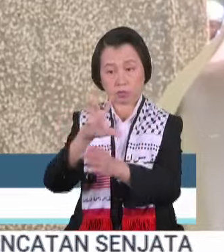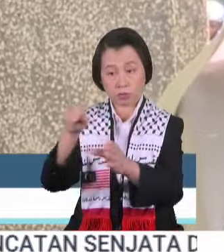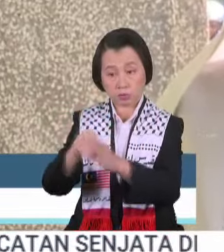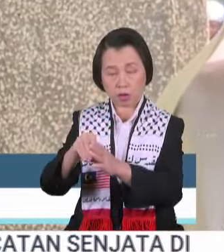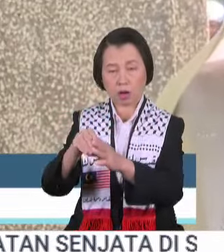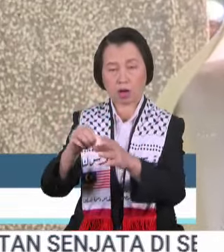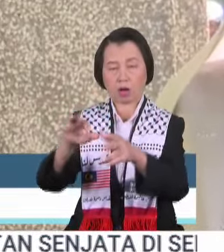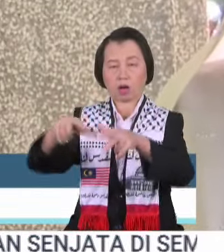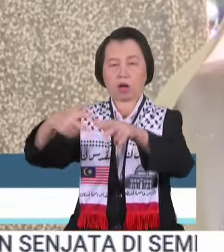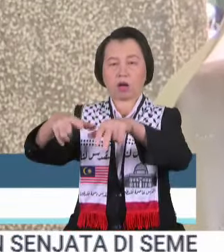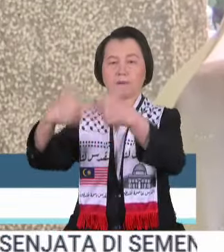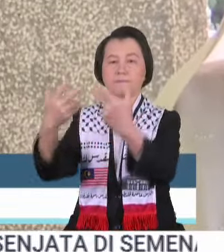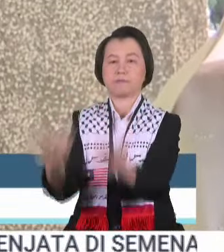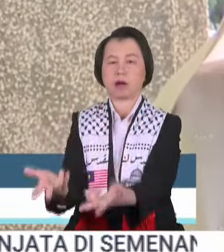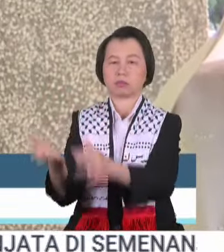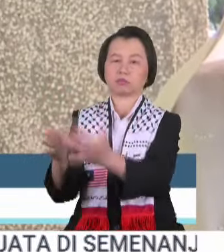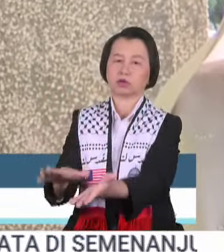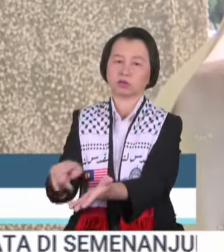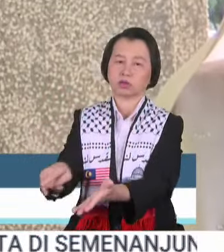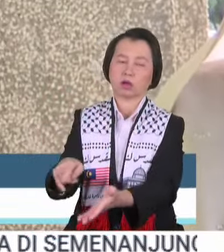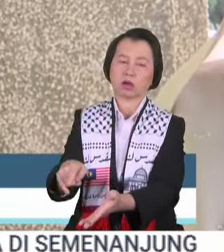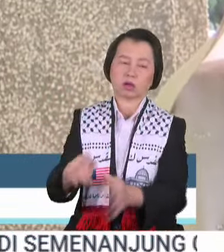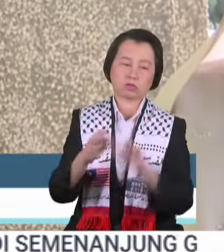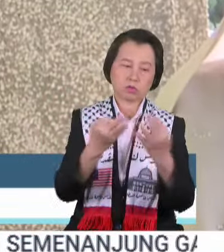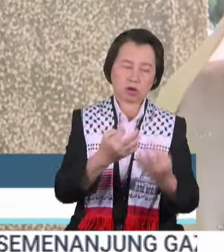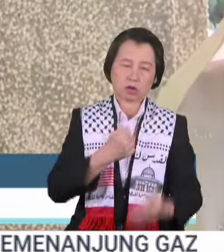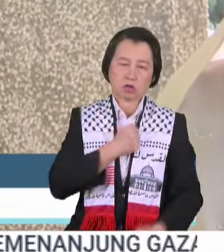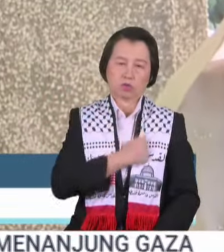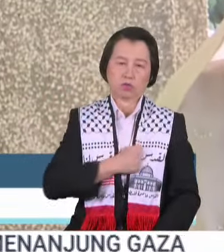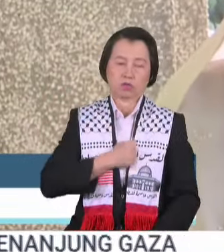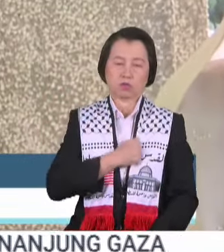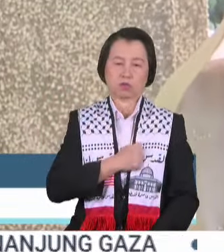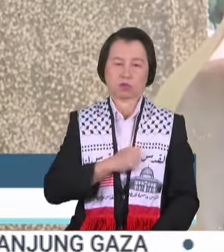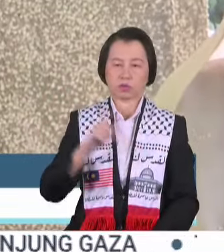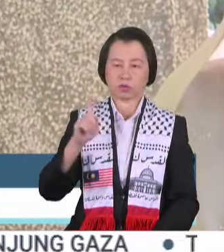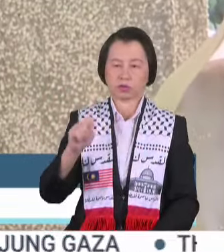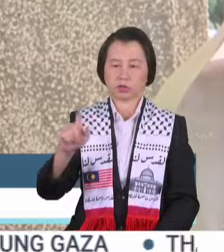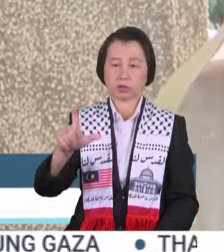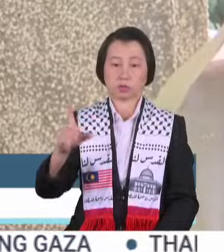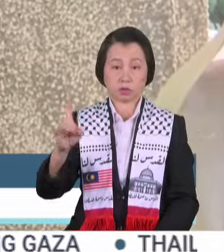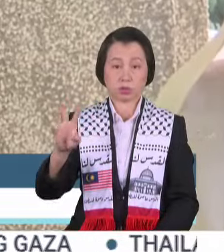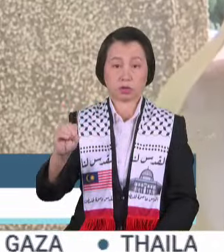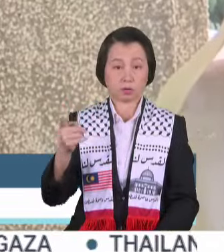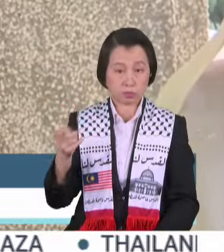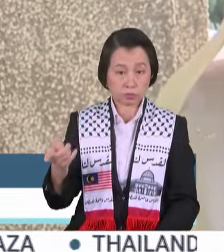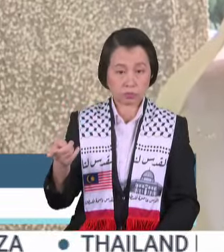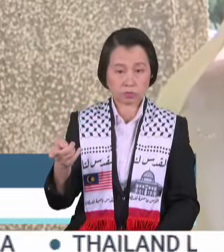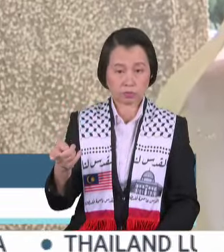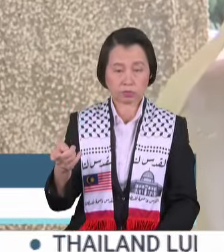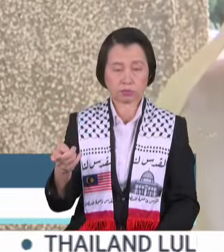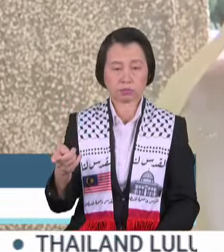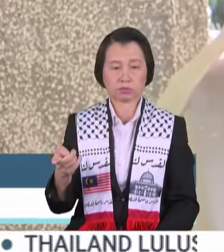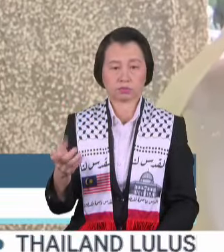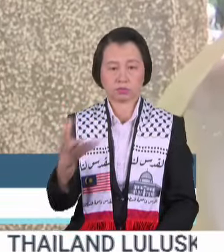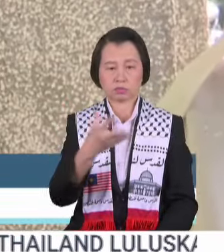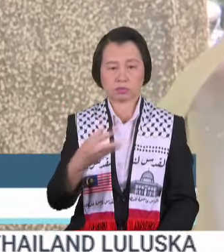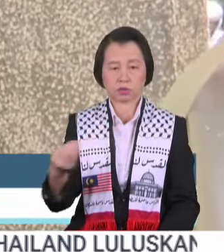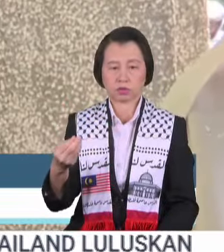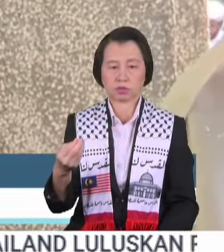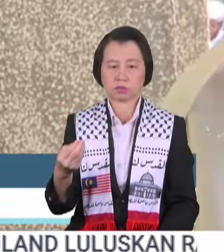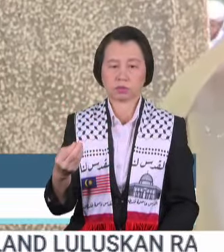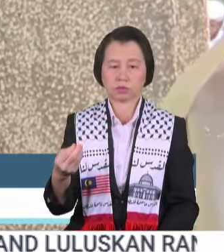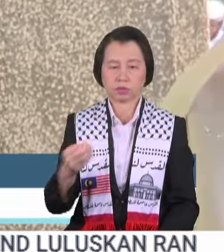dalam kemalangan di Tentera Laut di Raja Malaysia di Lumut